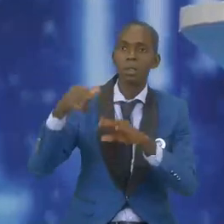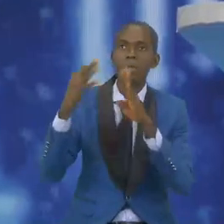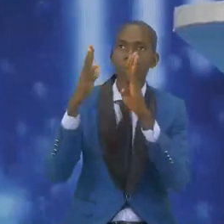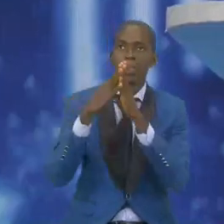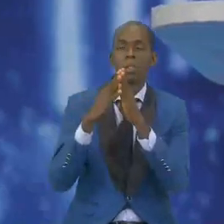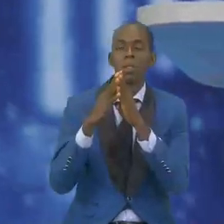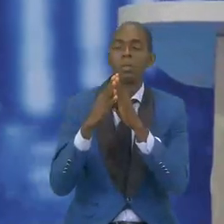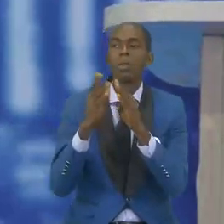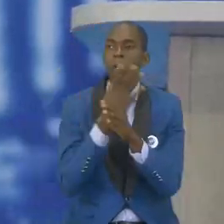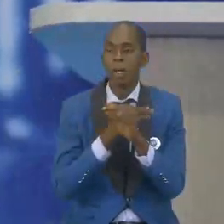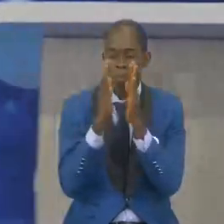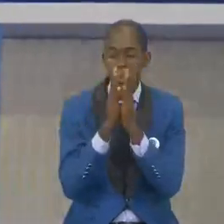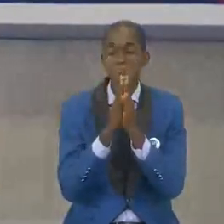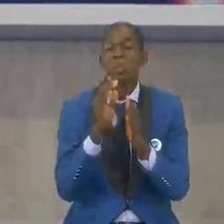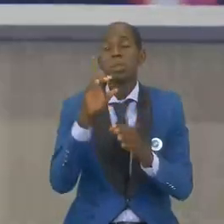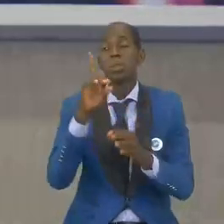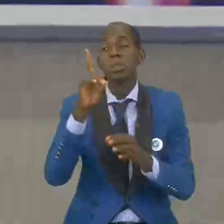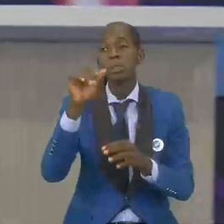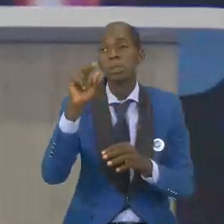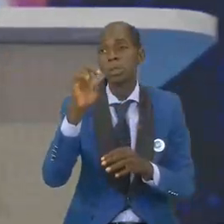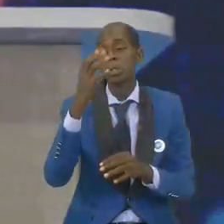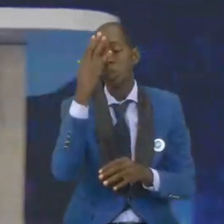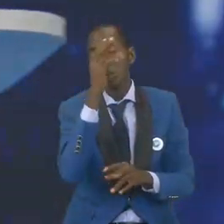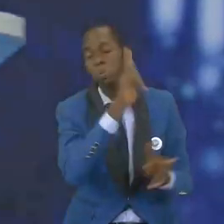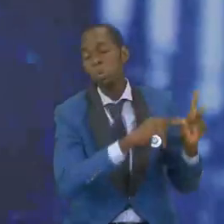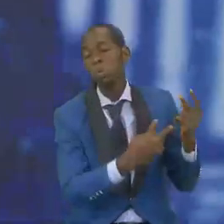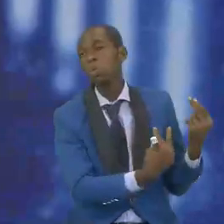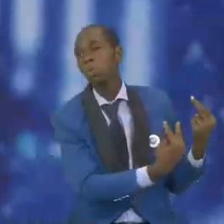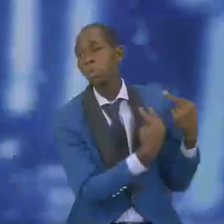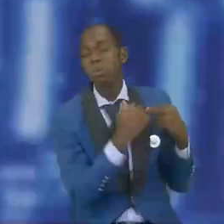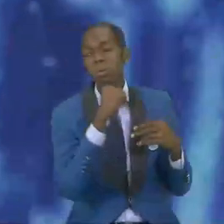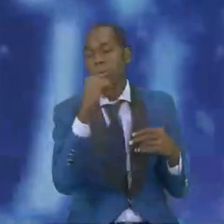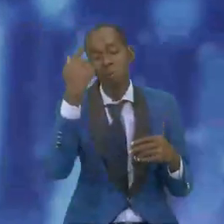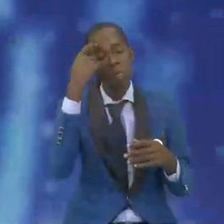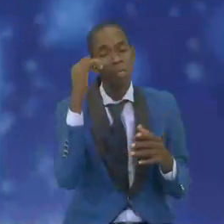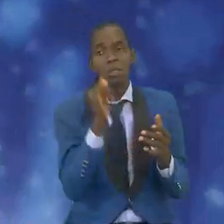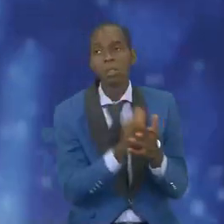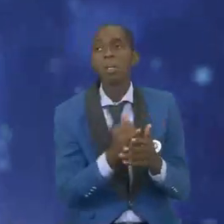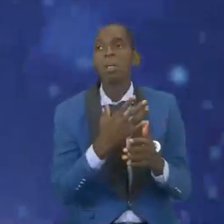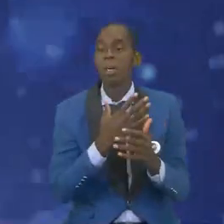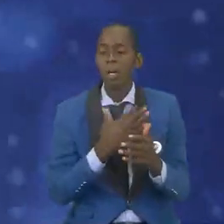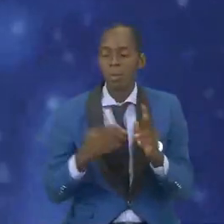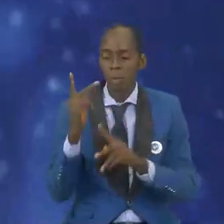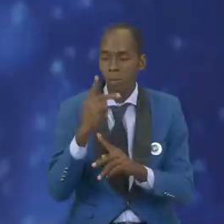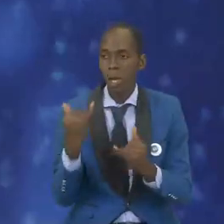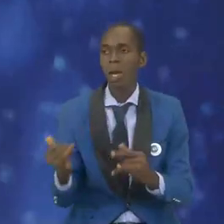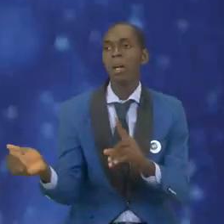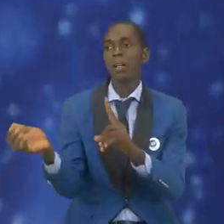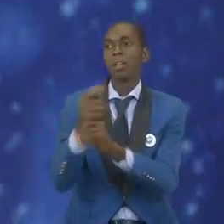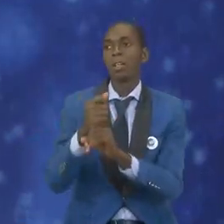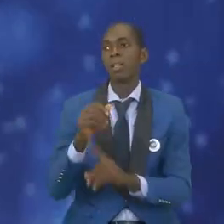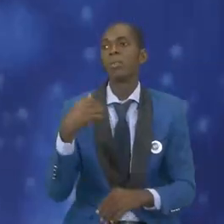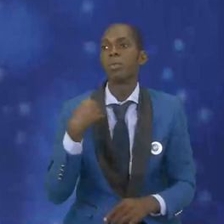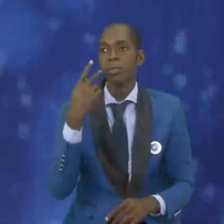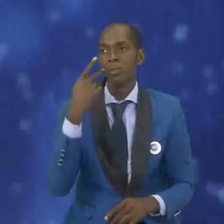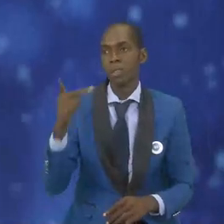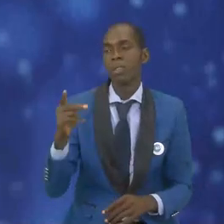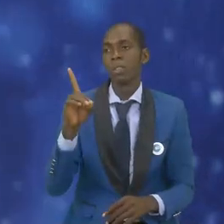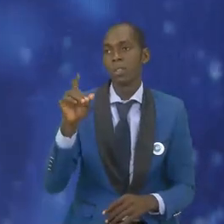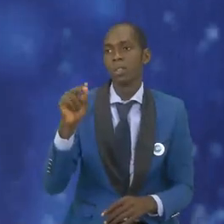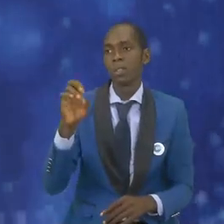vers Jérusalem et il priait. Il savait qu'il l'observait et ils l'ont eu. Ah, on l'a